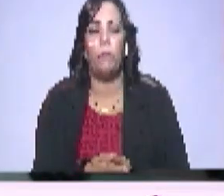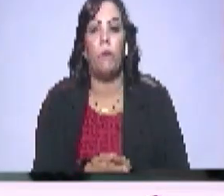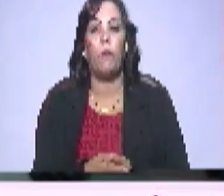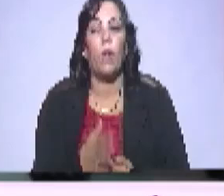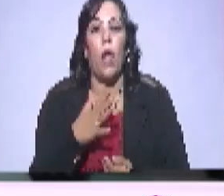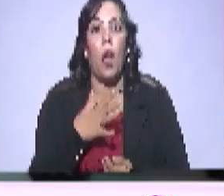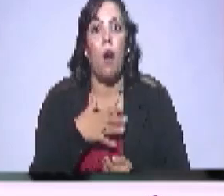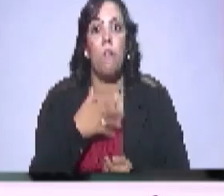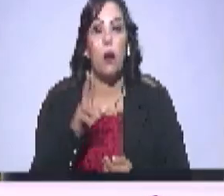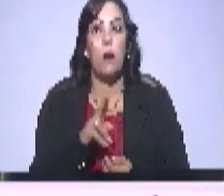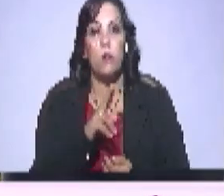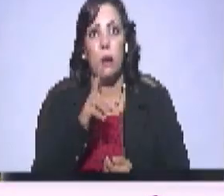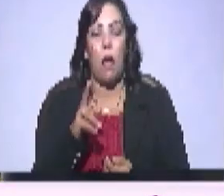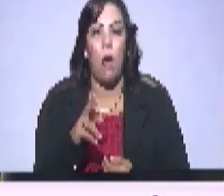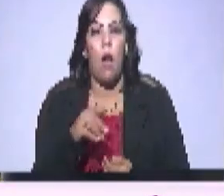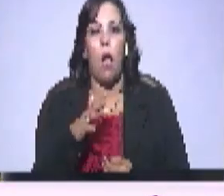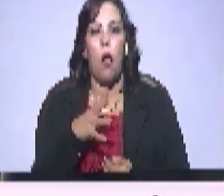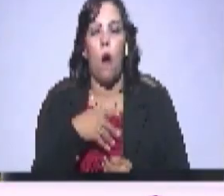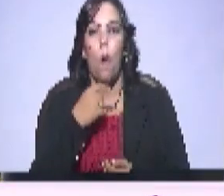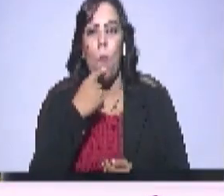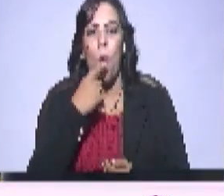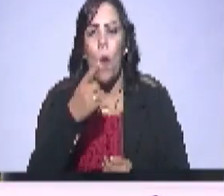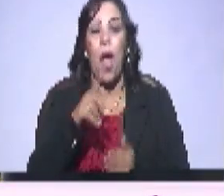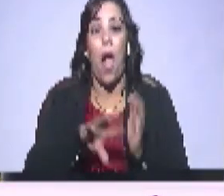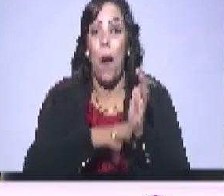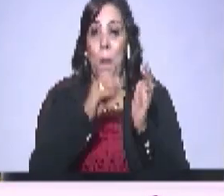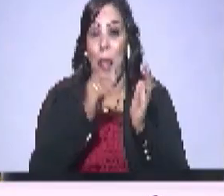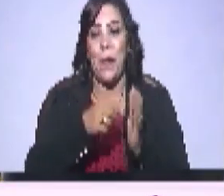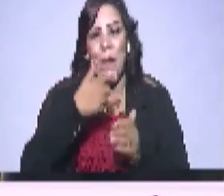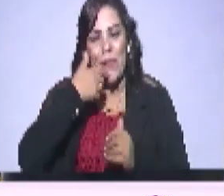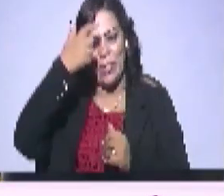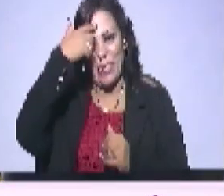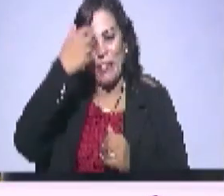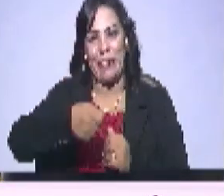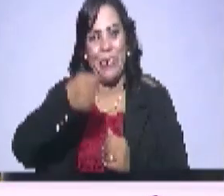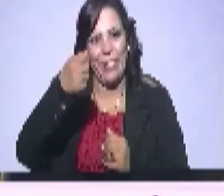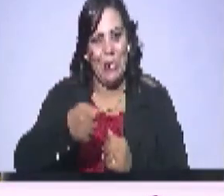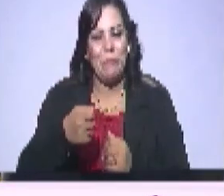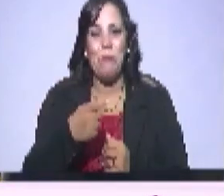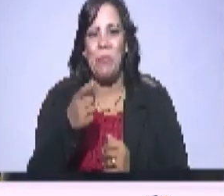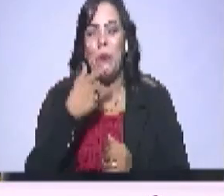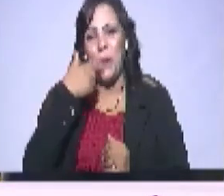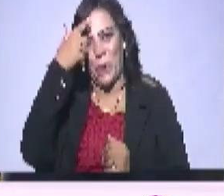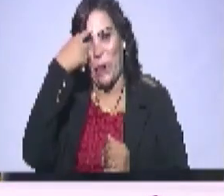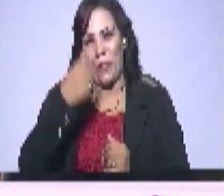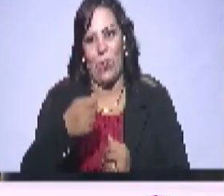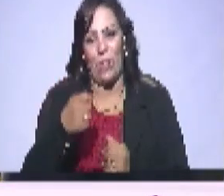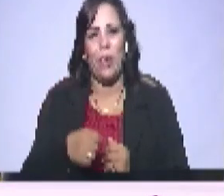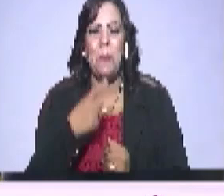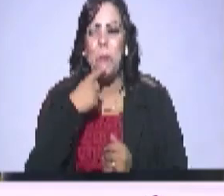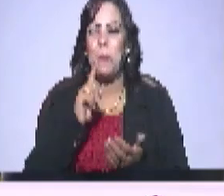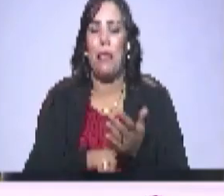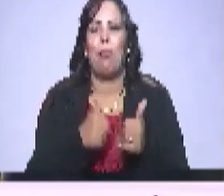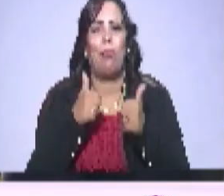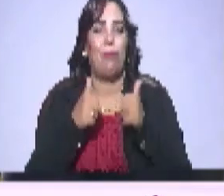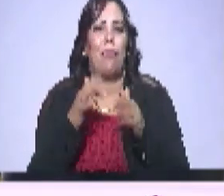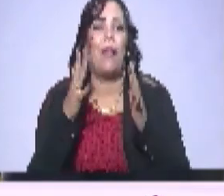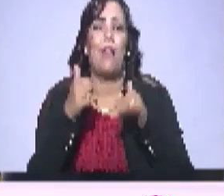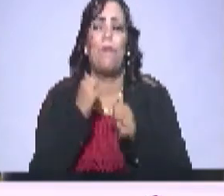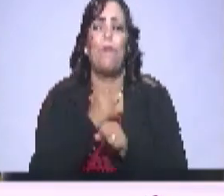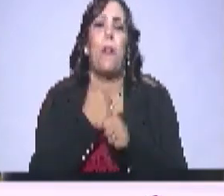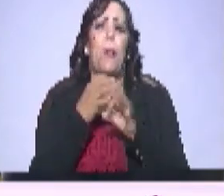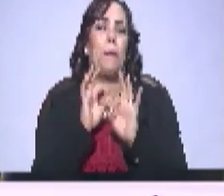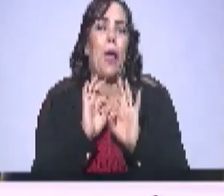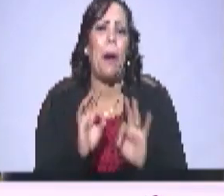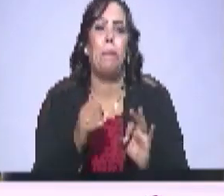عايزة أسأل بس أقول له كل سنة وأنت طيب، هو والدكتورة، وأقول له تسلم إيدك. ربنا